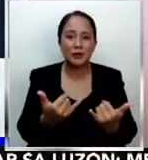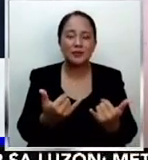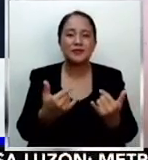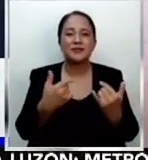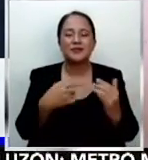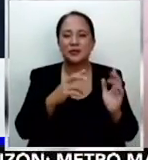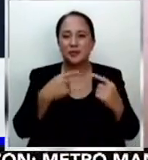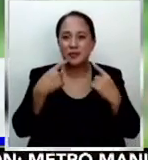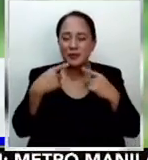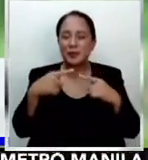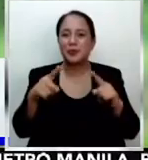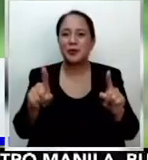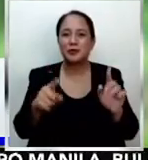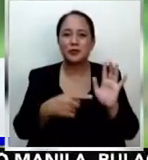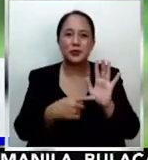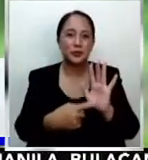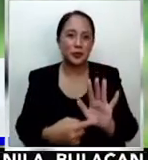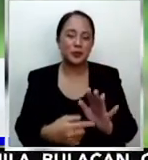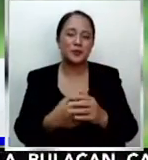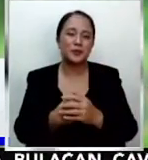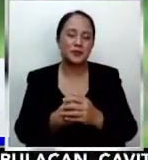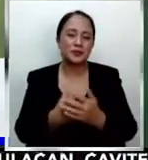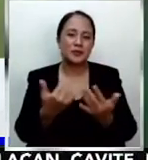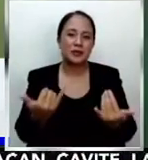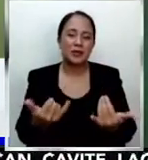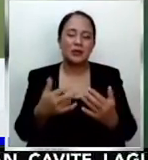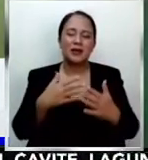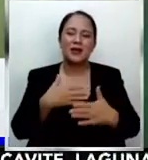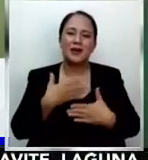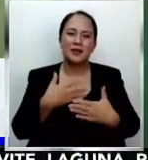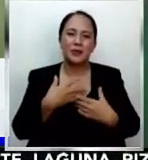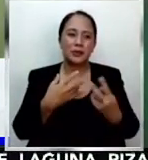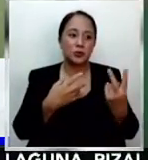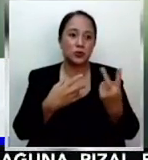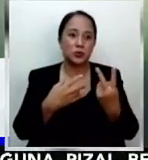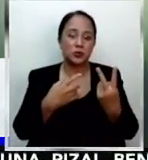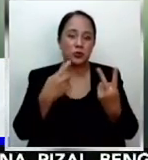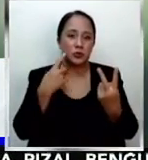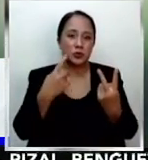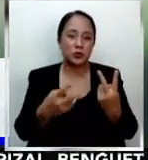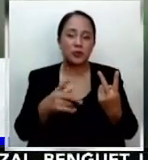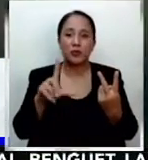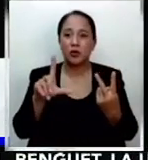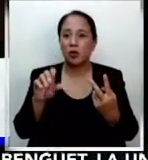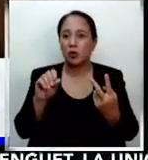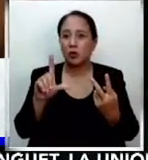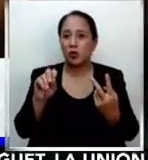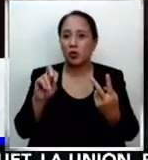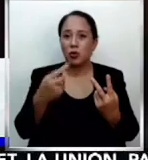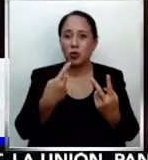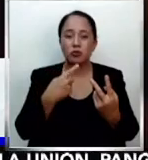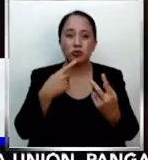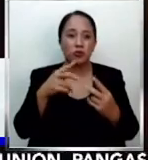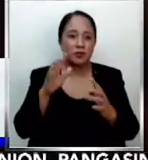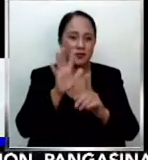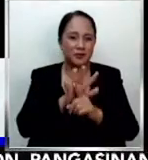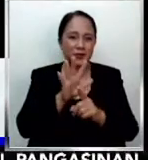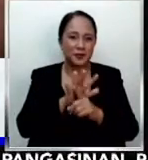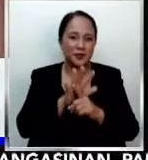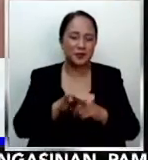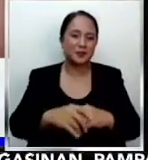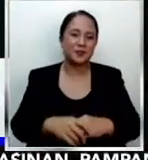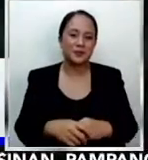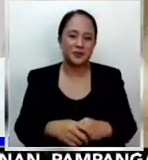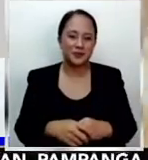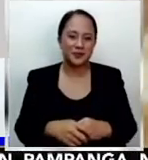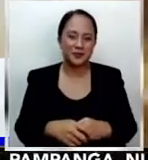Sobrang natutuwa si Ruru na ang dalawang ipinalabas na plug para sa Lolong ay nag-trending. Pabulok ang buhay sa tumahan.